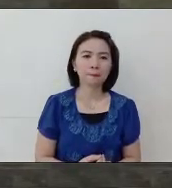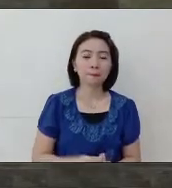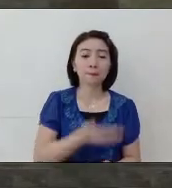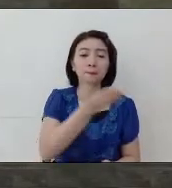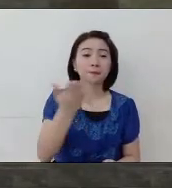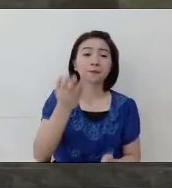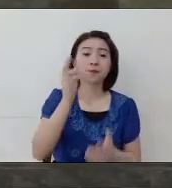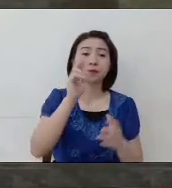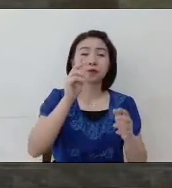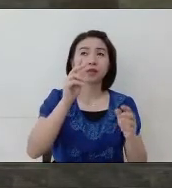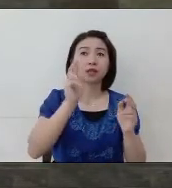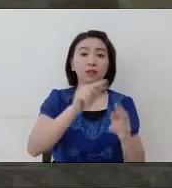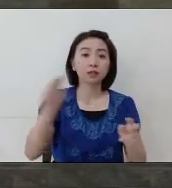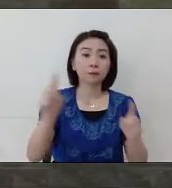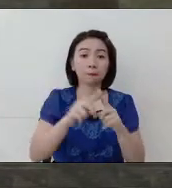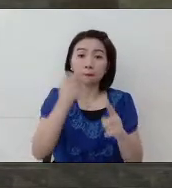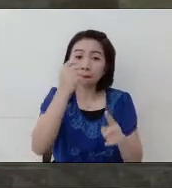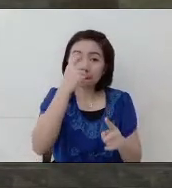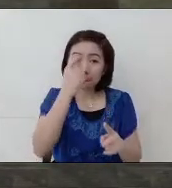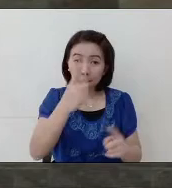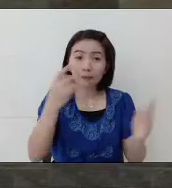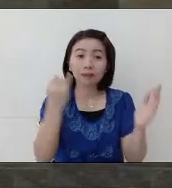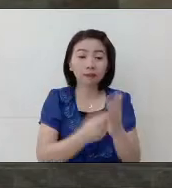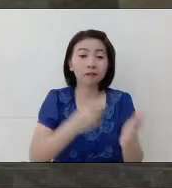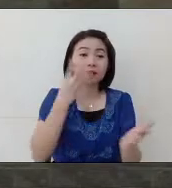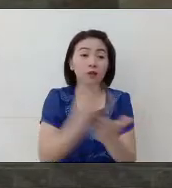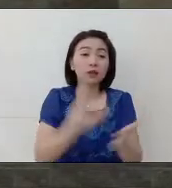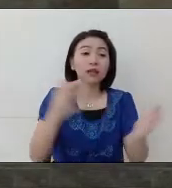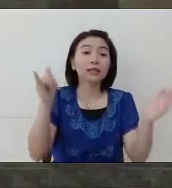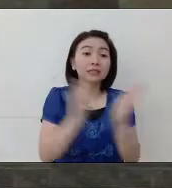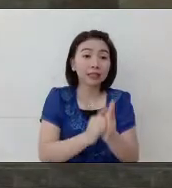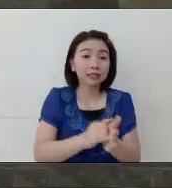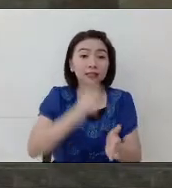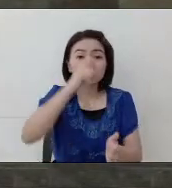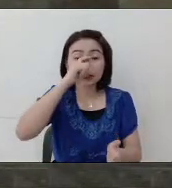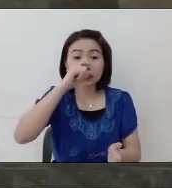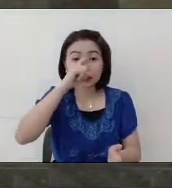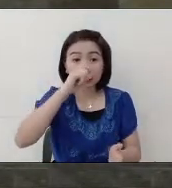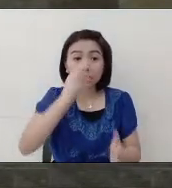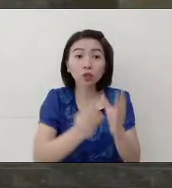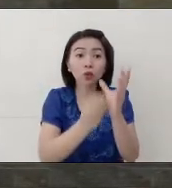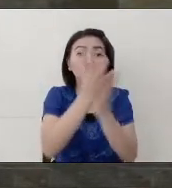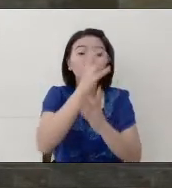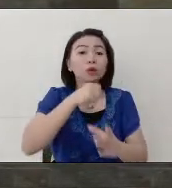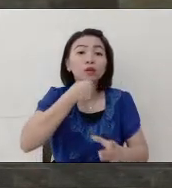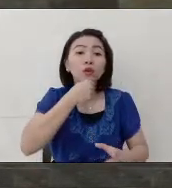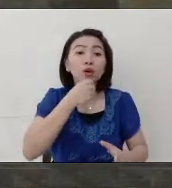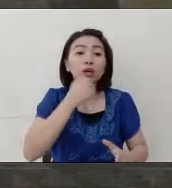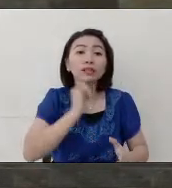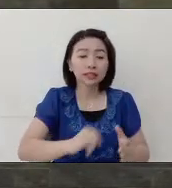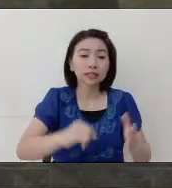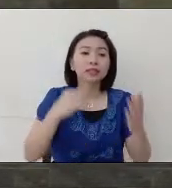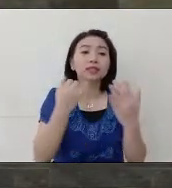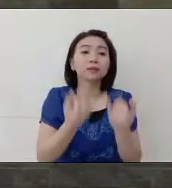it properly. Then aging is a matter of fact, but maturity is a matter of choice.